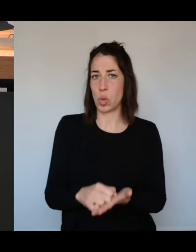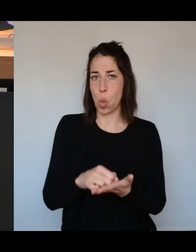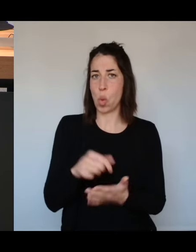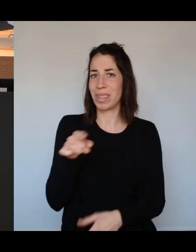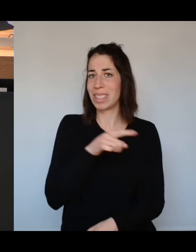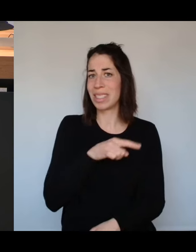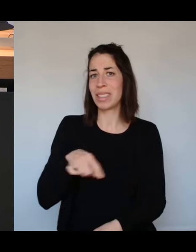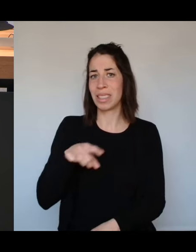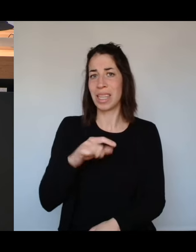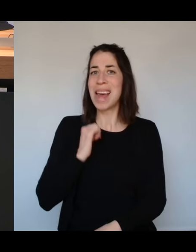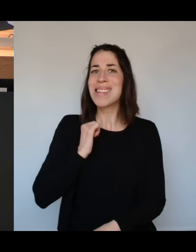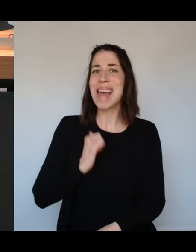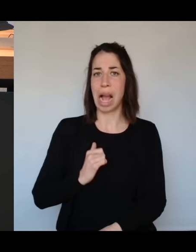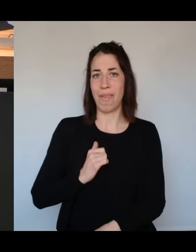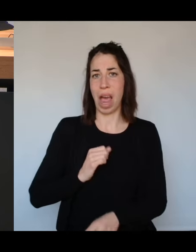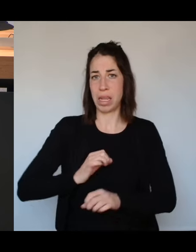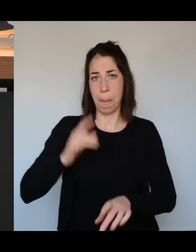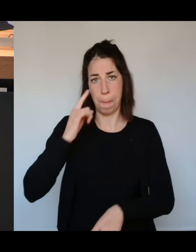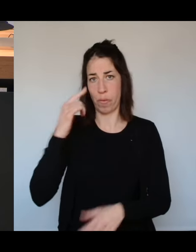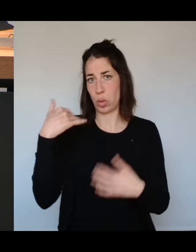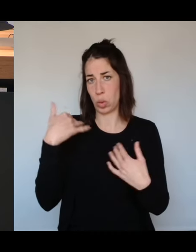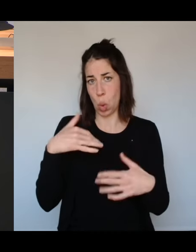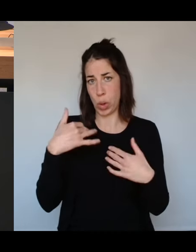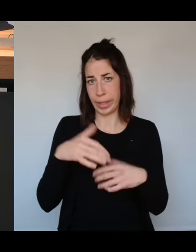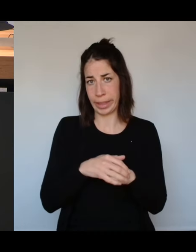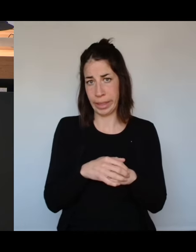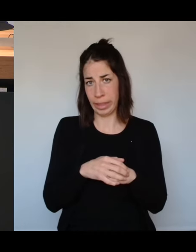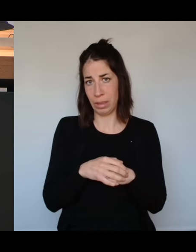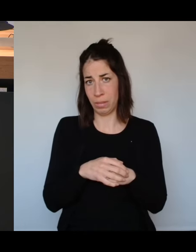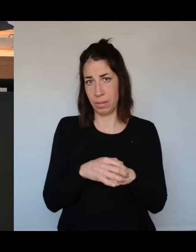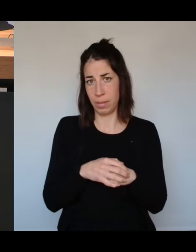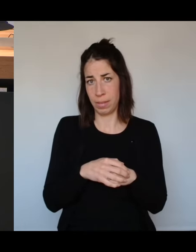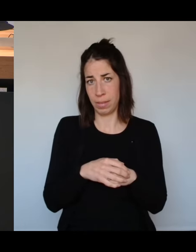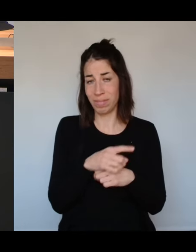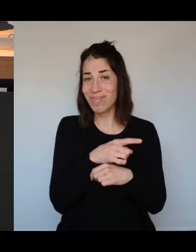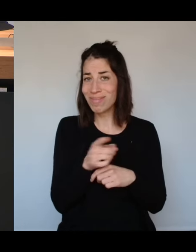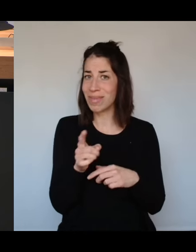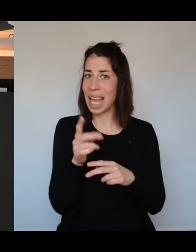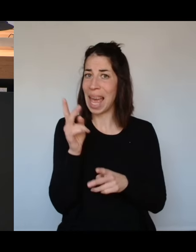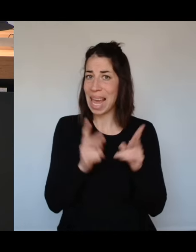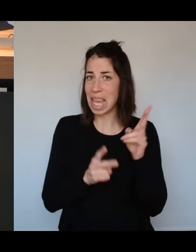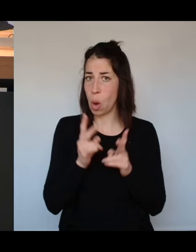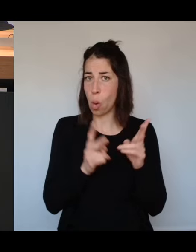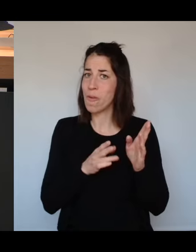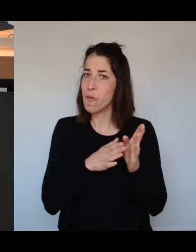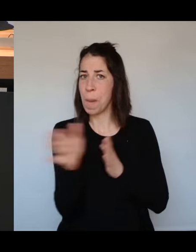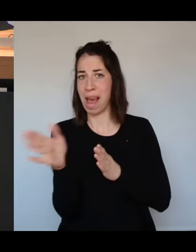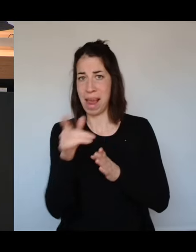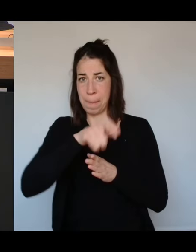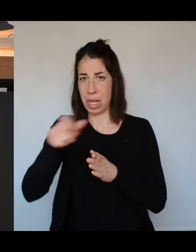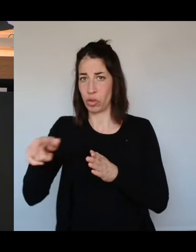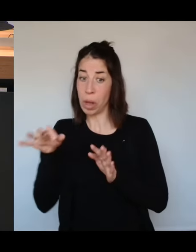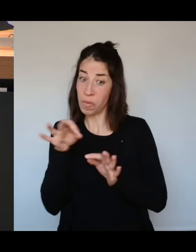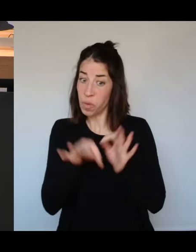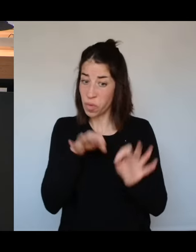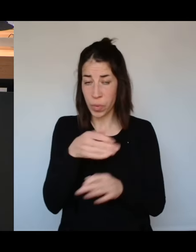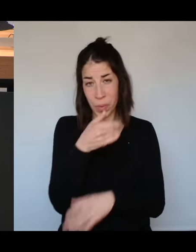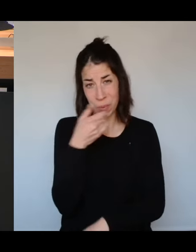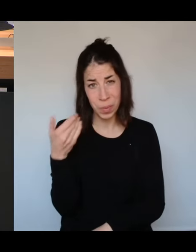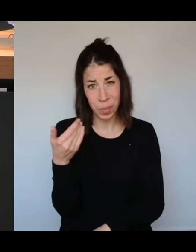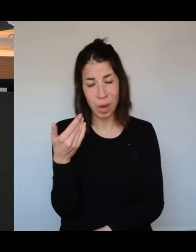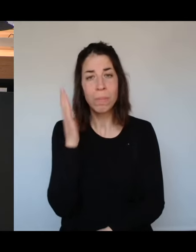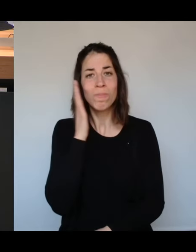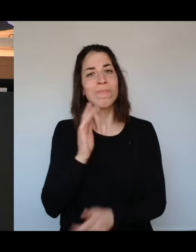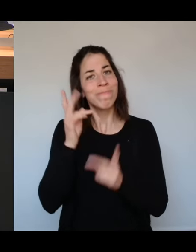dieser Stadt vorbei. Wenn Sie wirklich das Beste für Berlin möchten, dann setzen Sie Hilfe für die Menschen und nicht Zäune auf die Nummer 1 Ihrer Prioritätenliste. Vielen